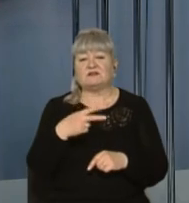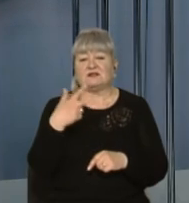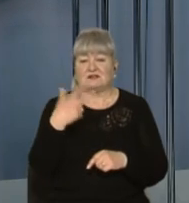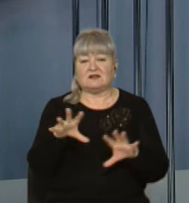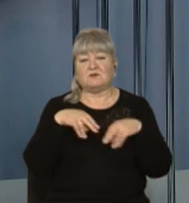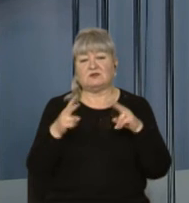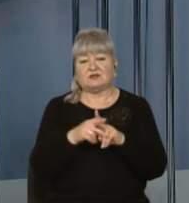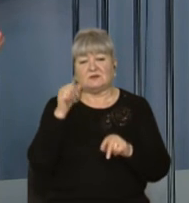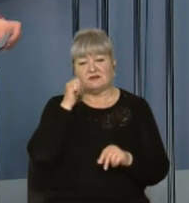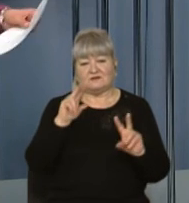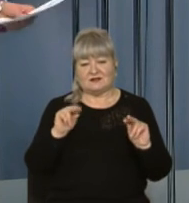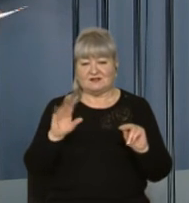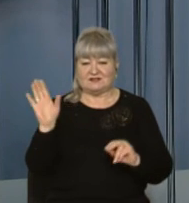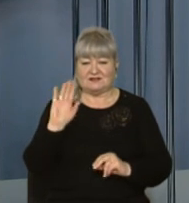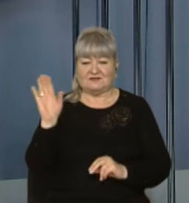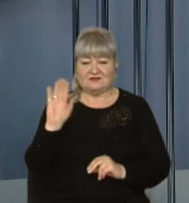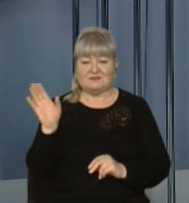.30, тоді побачимось.